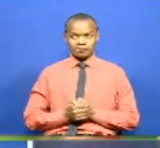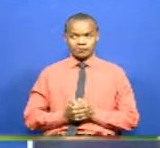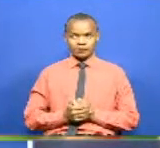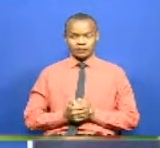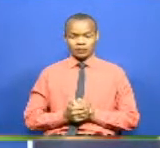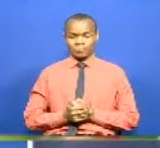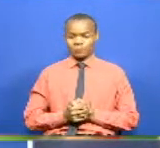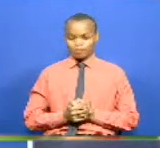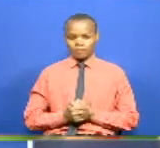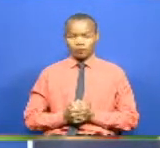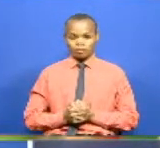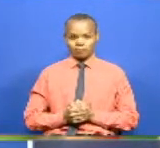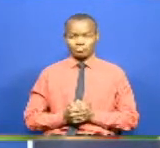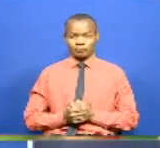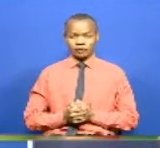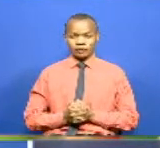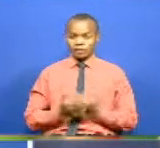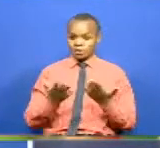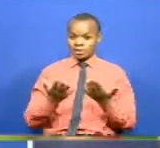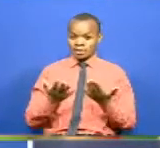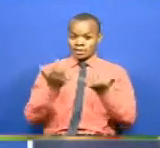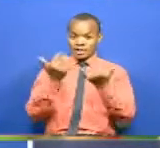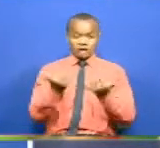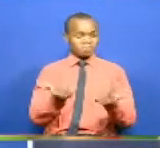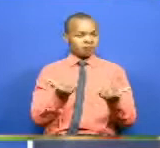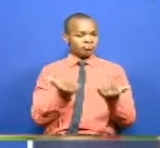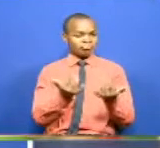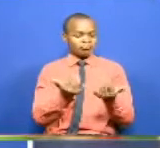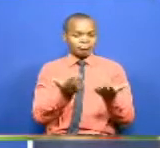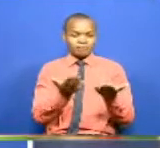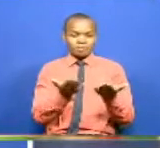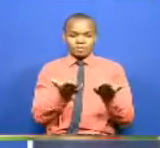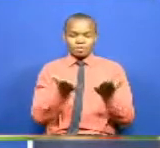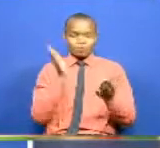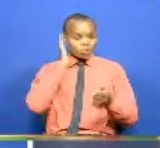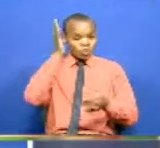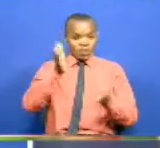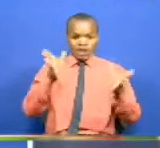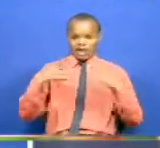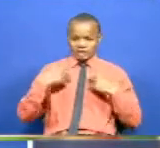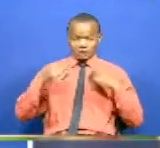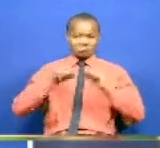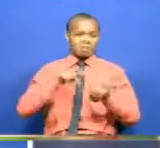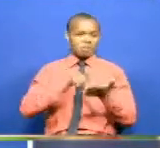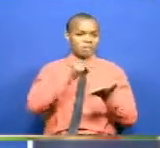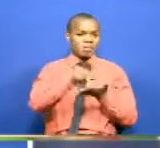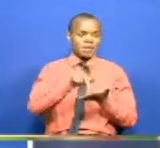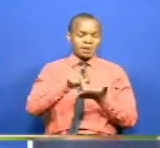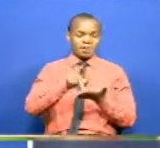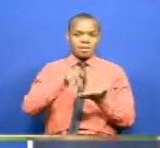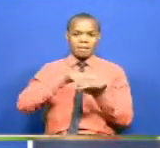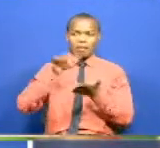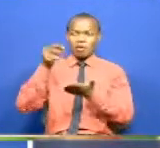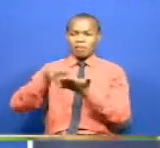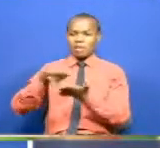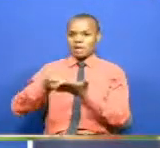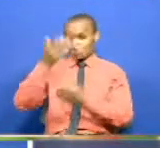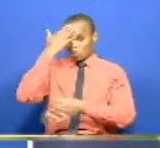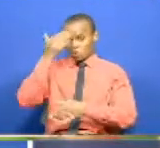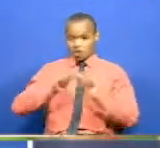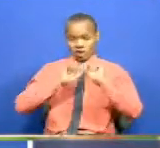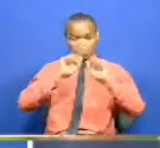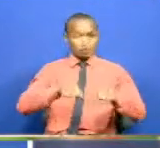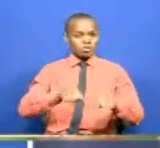sahi itabidi tumetoa pesa mingi kukaramia mgonjwa, kwa sababu hii mguu haiwezi kaa siku mbili,